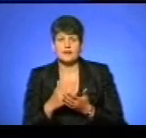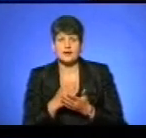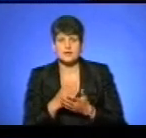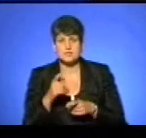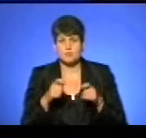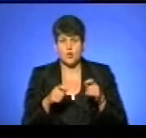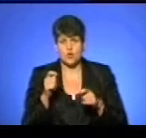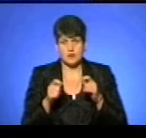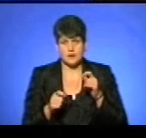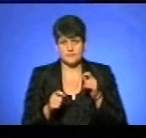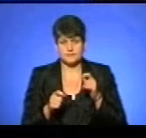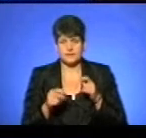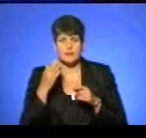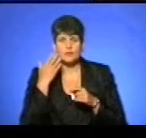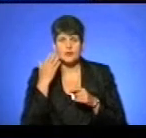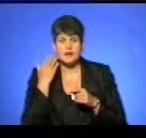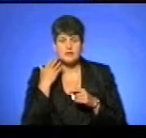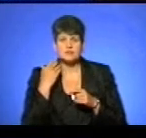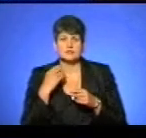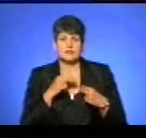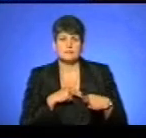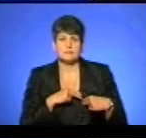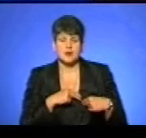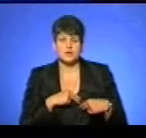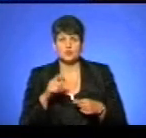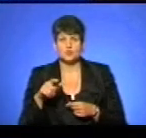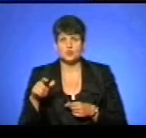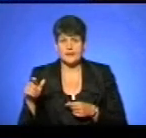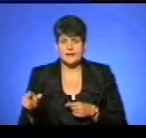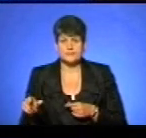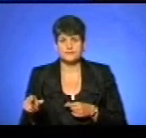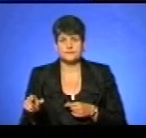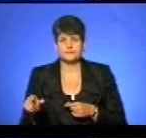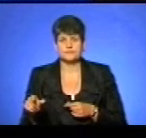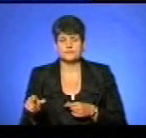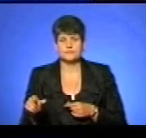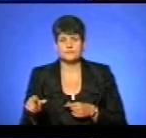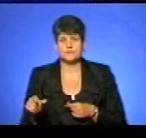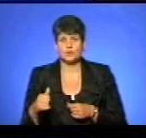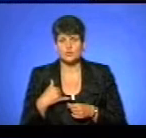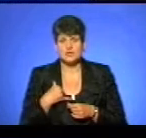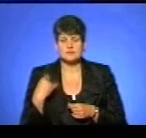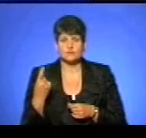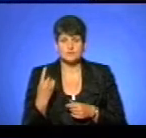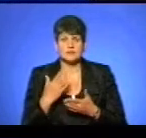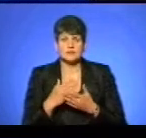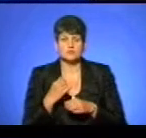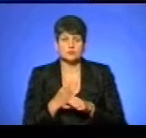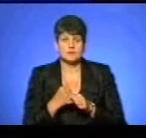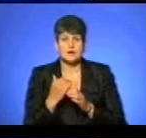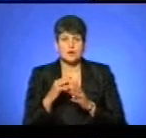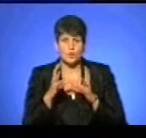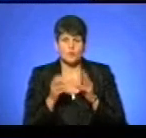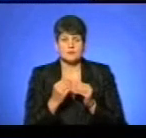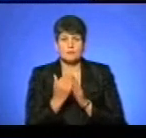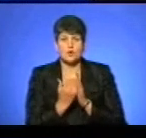молока, полегшити працю людей, в нас в області розроблена комплексна програма,